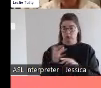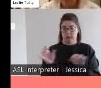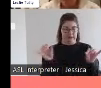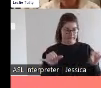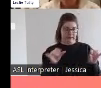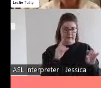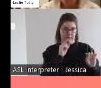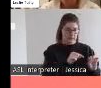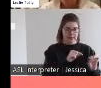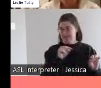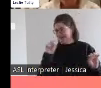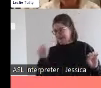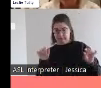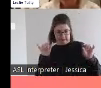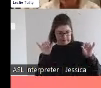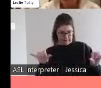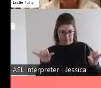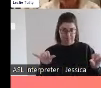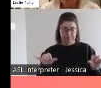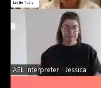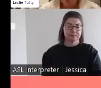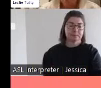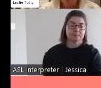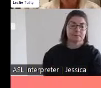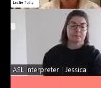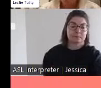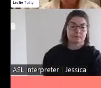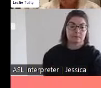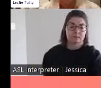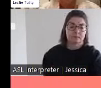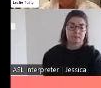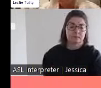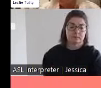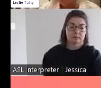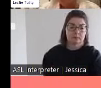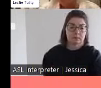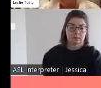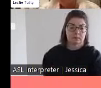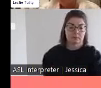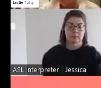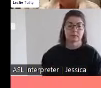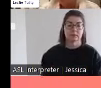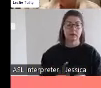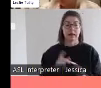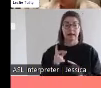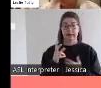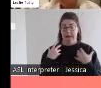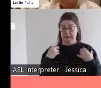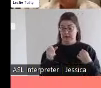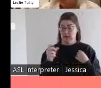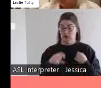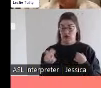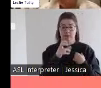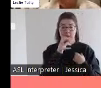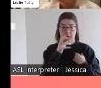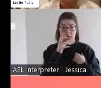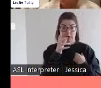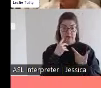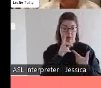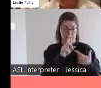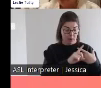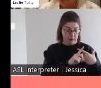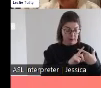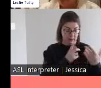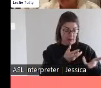utilisé dans l'étude longitudinale, dans l'étude Healing Journey, et on a trouvé de manière intéressante que les femmes, les mères